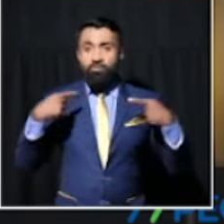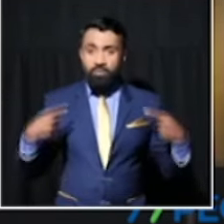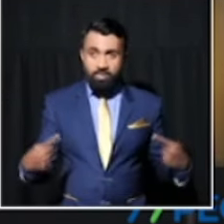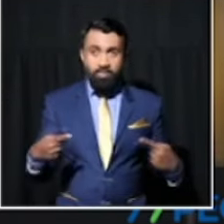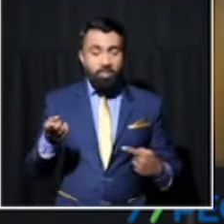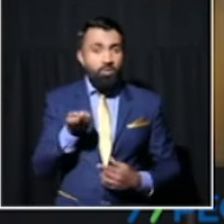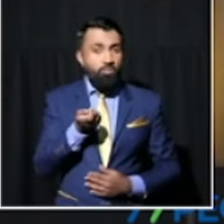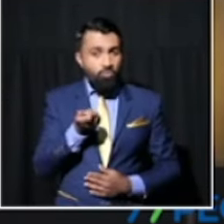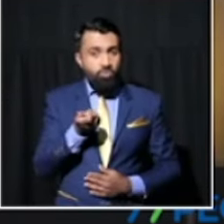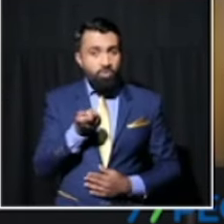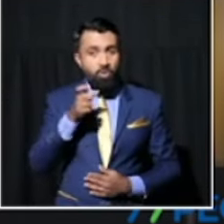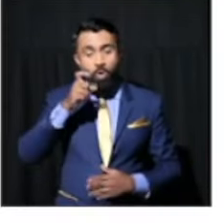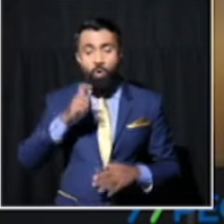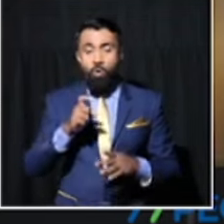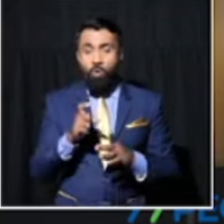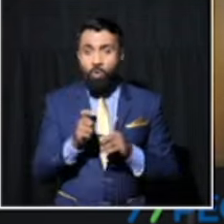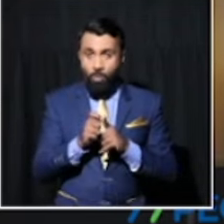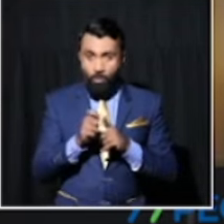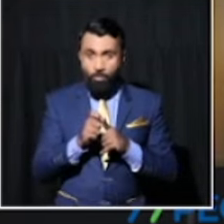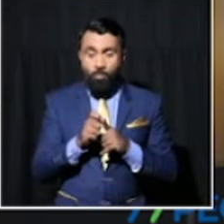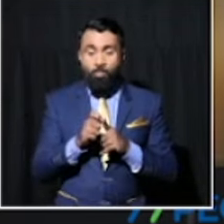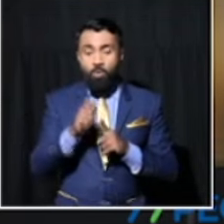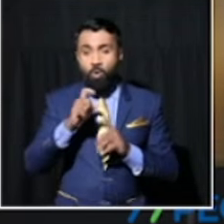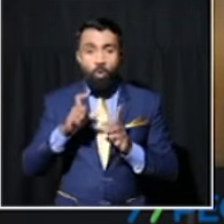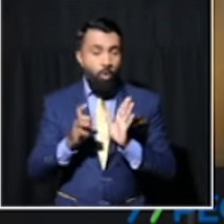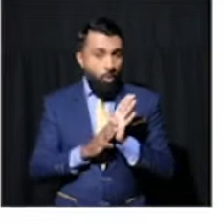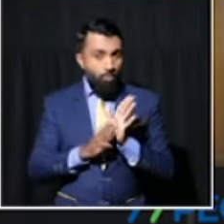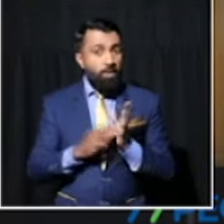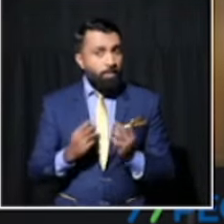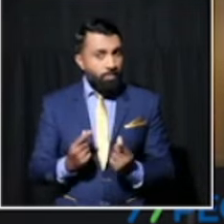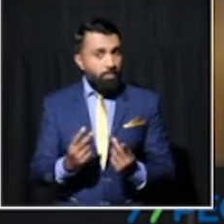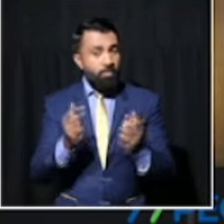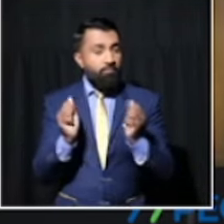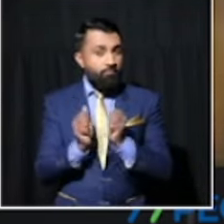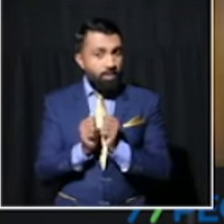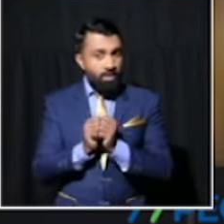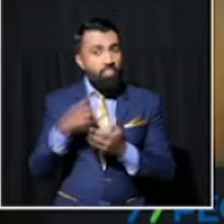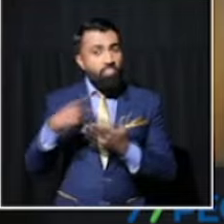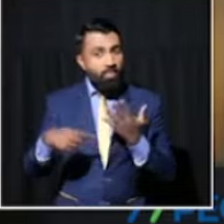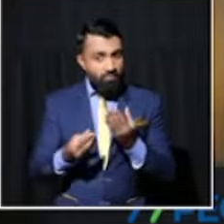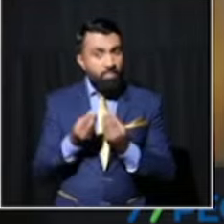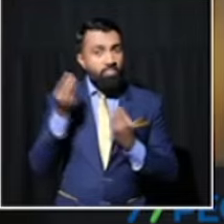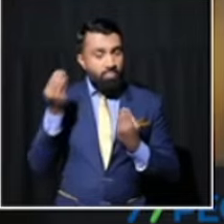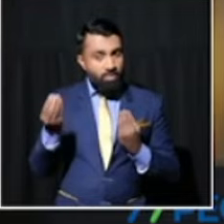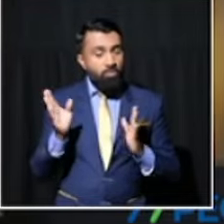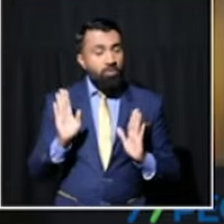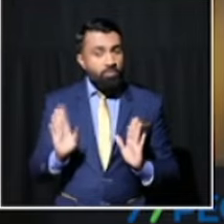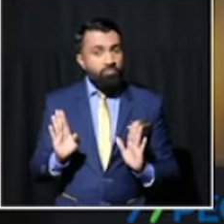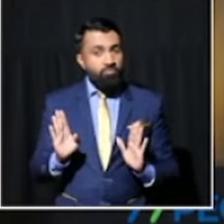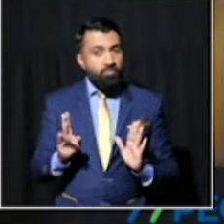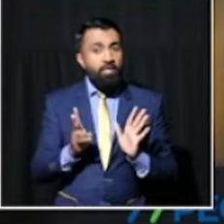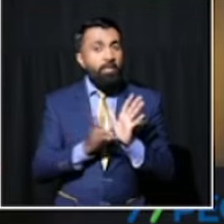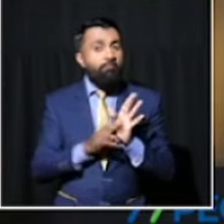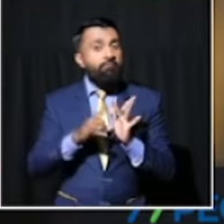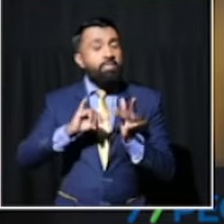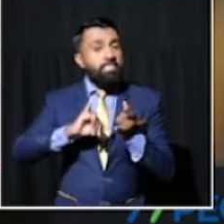මුදල් පිළිබඳව කාර්ය ස්වභාවයේ කටයුතු කාර්යක්ෂමව කරගෙන යාම සඳහා අවශ්‍ය සම්පත්තික ලබා දෙන්න ඕනේ අර මේ වීසා ප්‍රශ්න